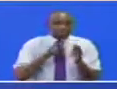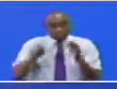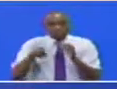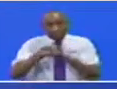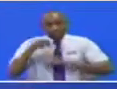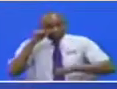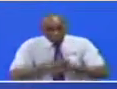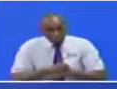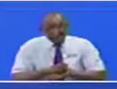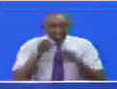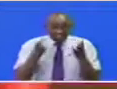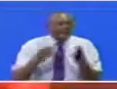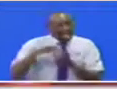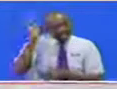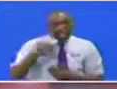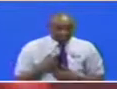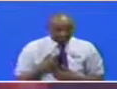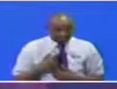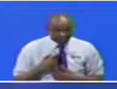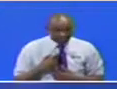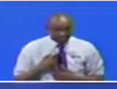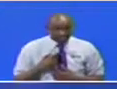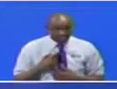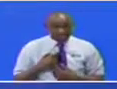school ina score very high, ni kama